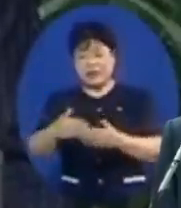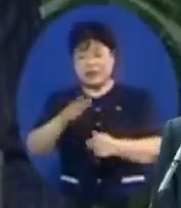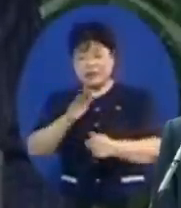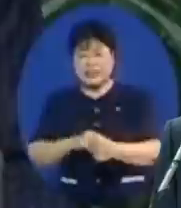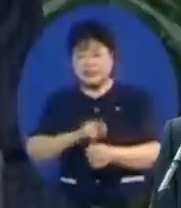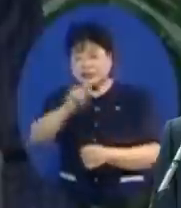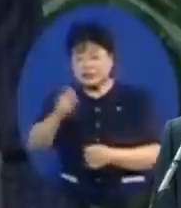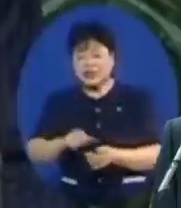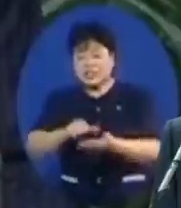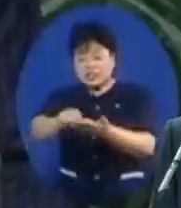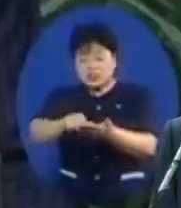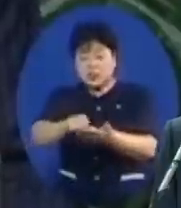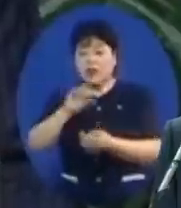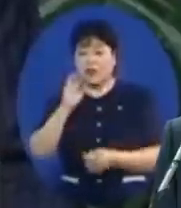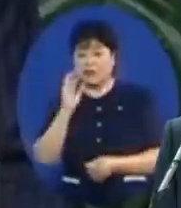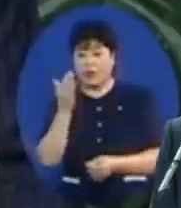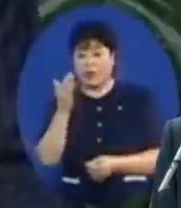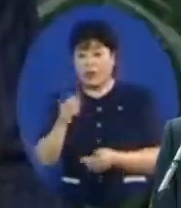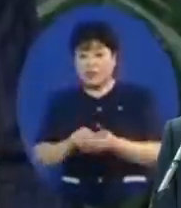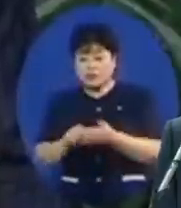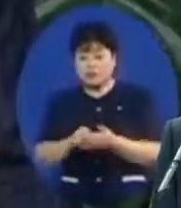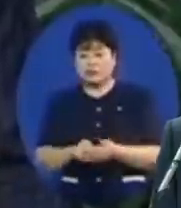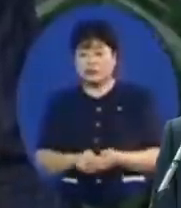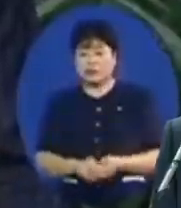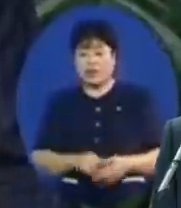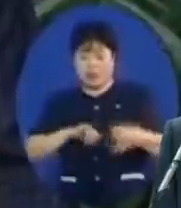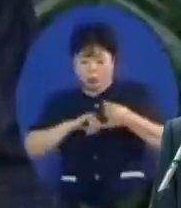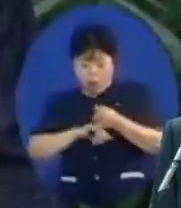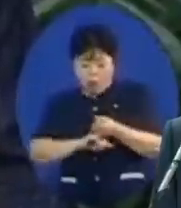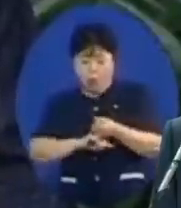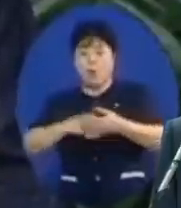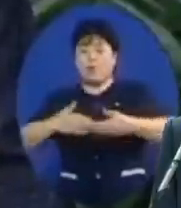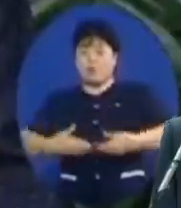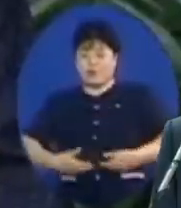지워야 되는데 그건 지우개가 꼭 있어야 돼요.